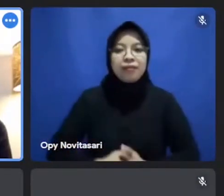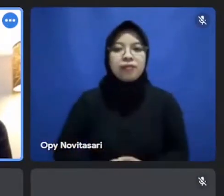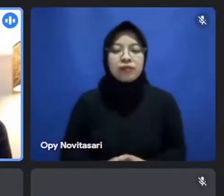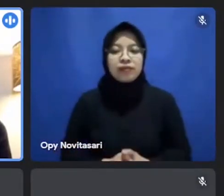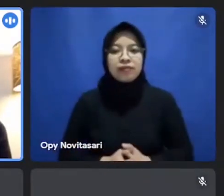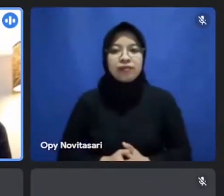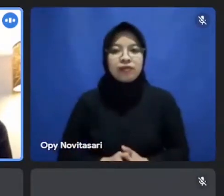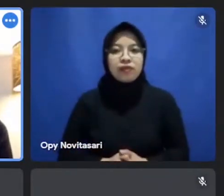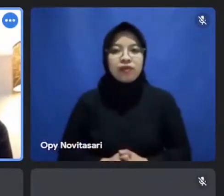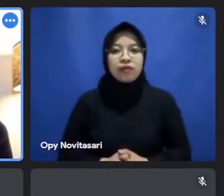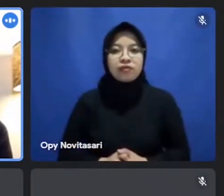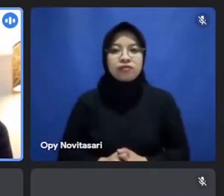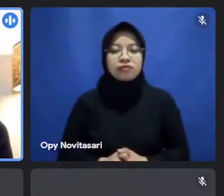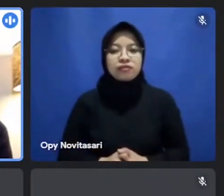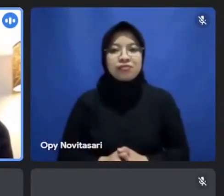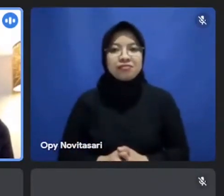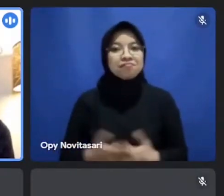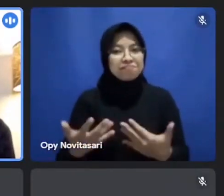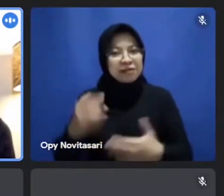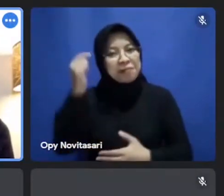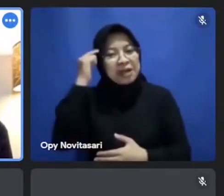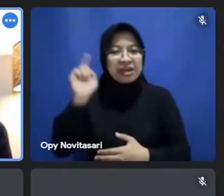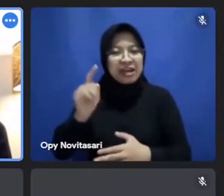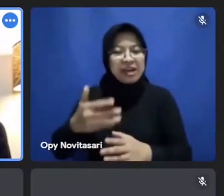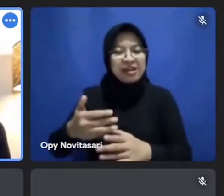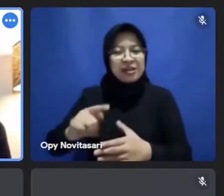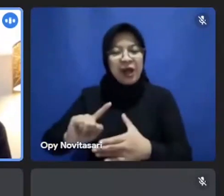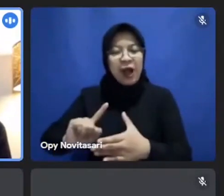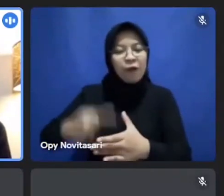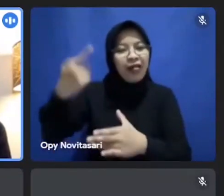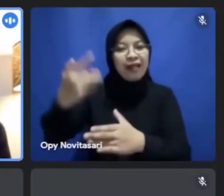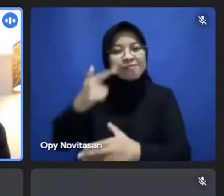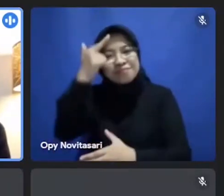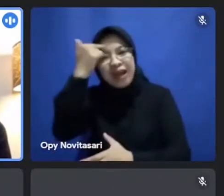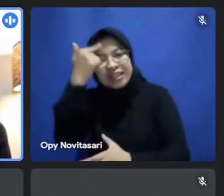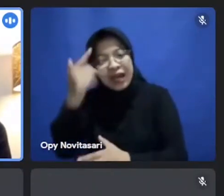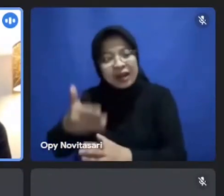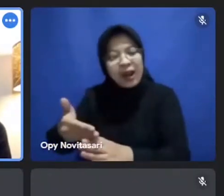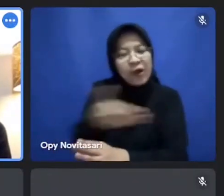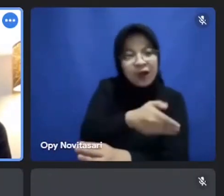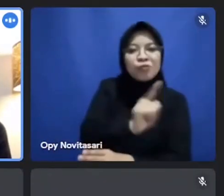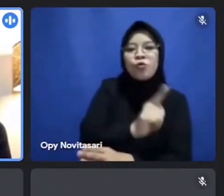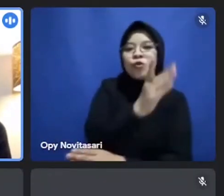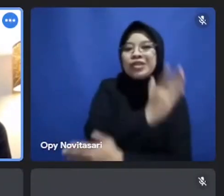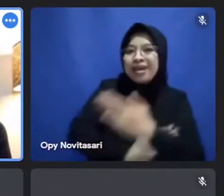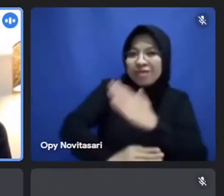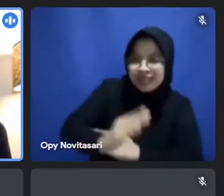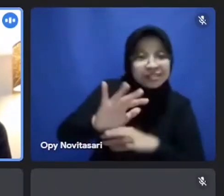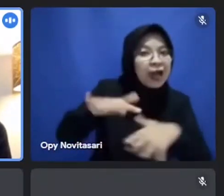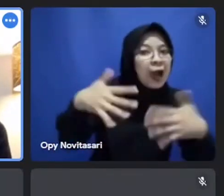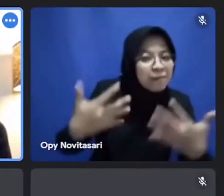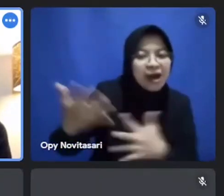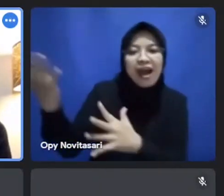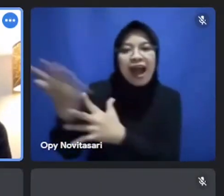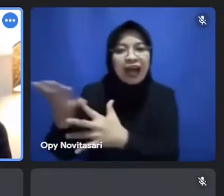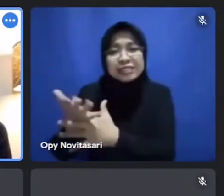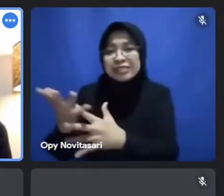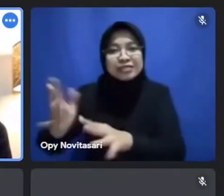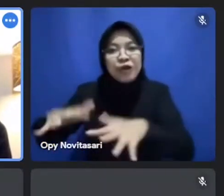em Saya pikir mulai dari situ dulu kemudian nanti pelan-pelan akan